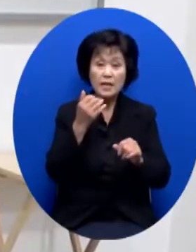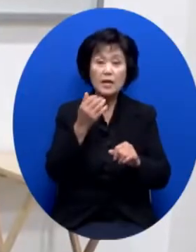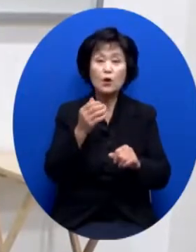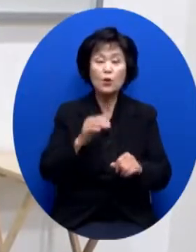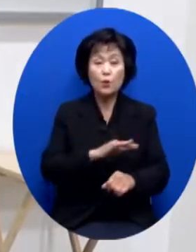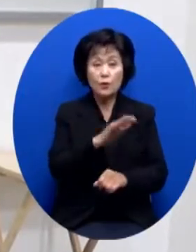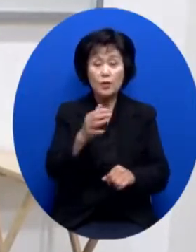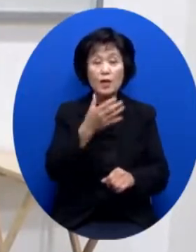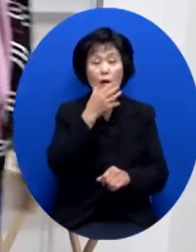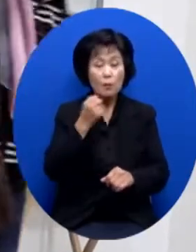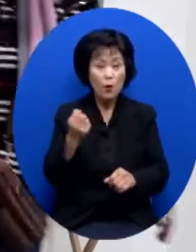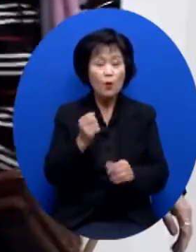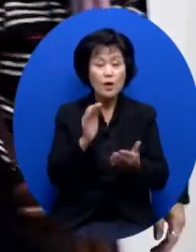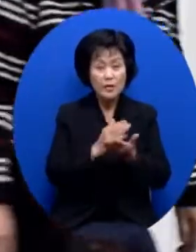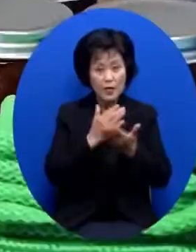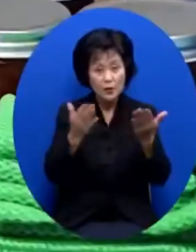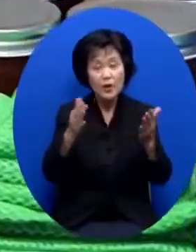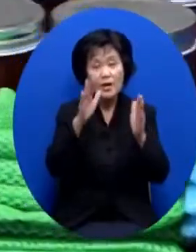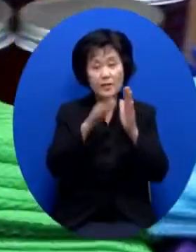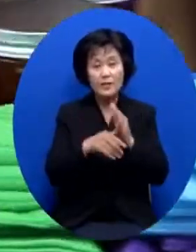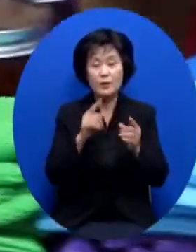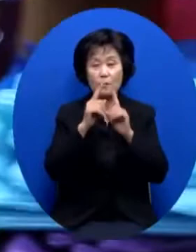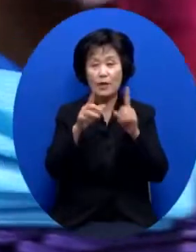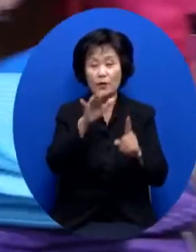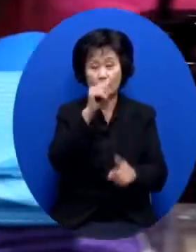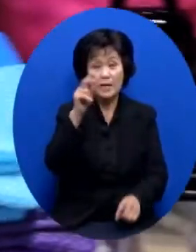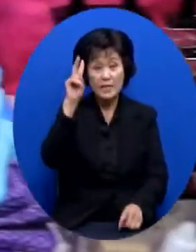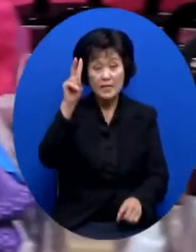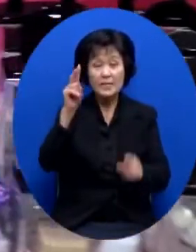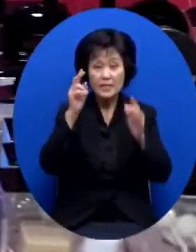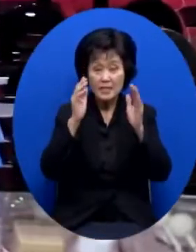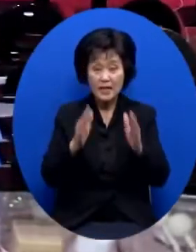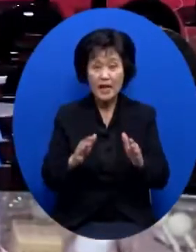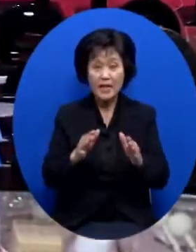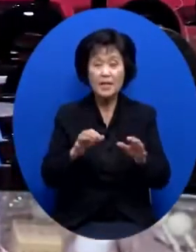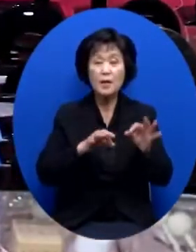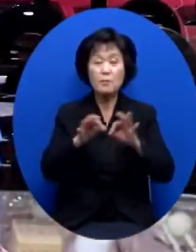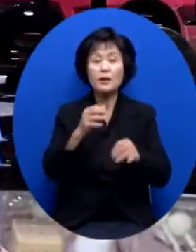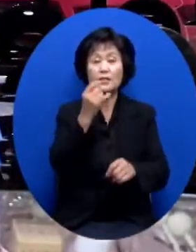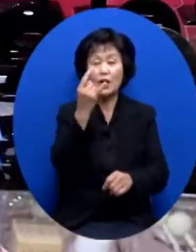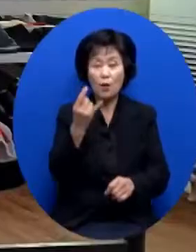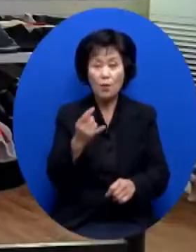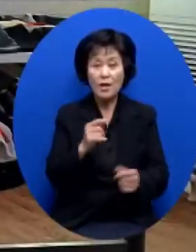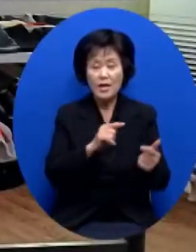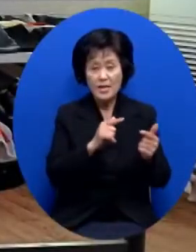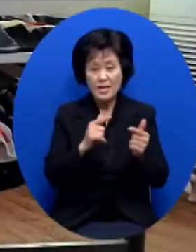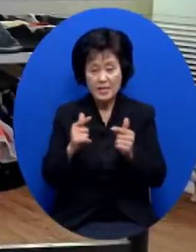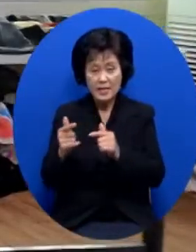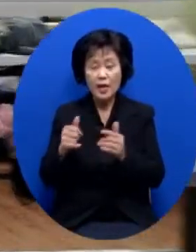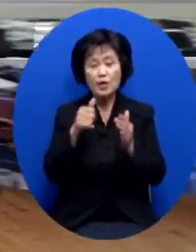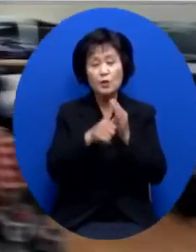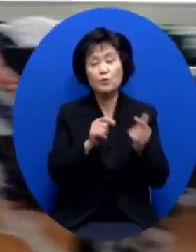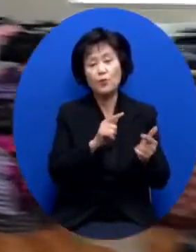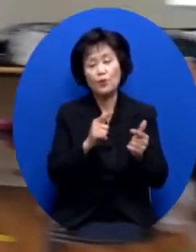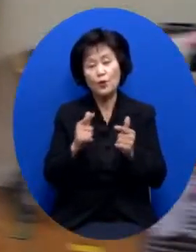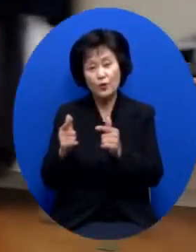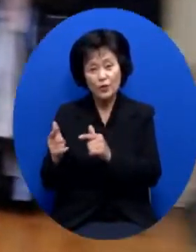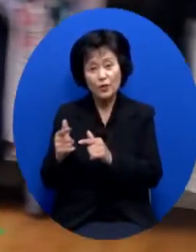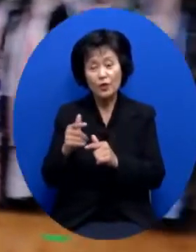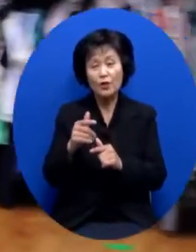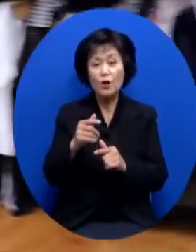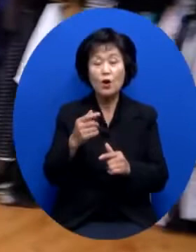전했습니다. 이틀에 걸쳐 진행한 바자회는 다양한 먹거리와 의류, 가전 등 아나바다 물품이 마련돼 주민들의